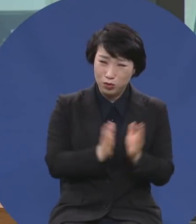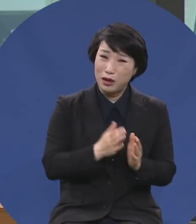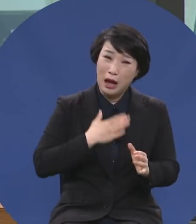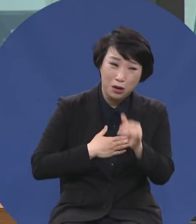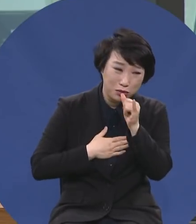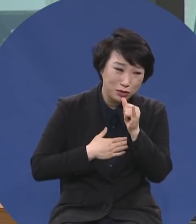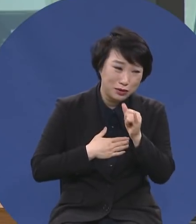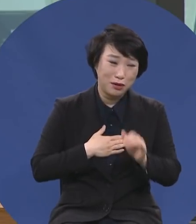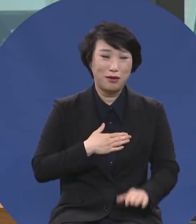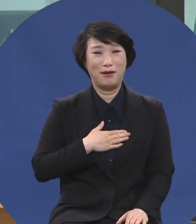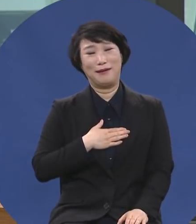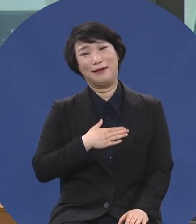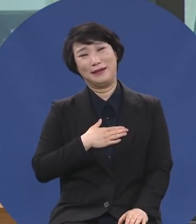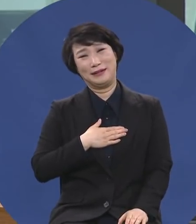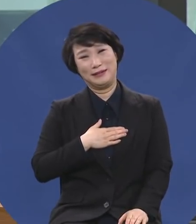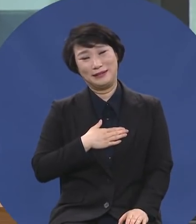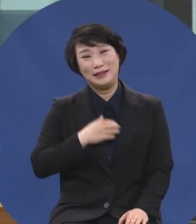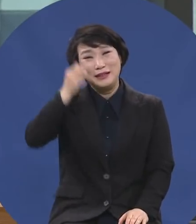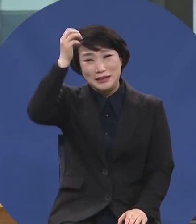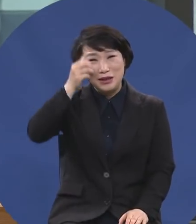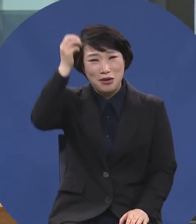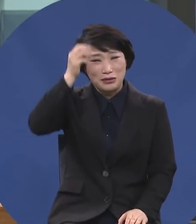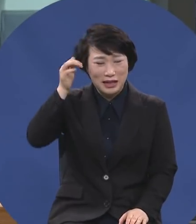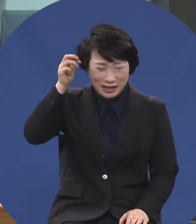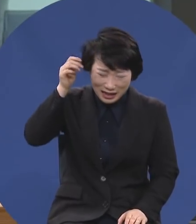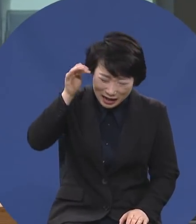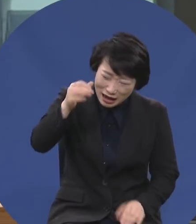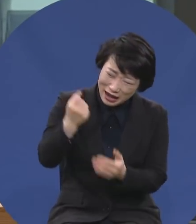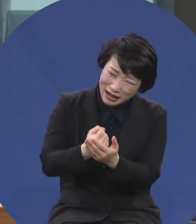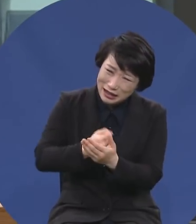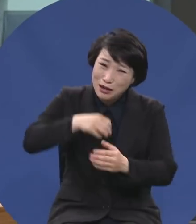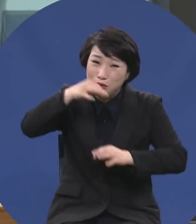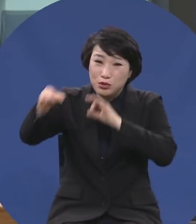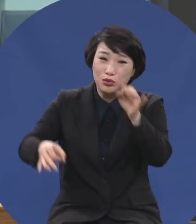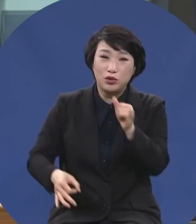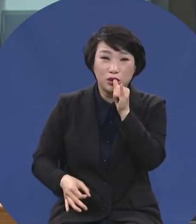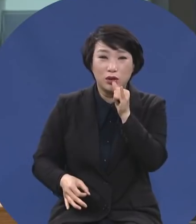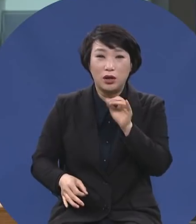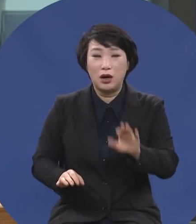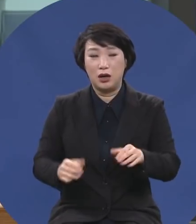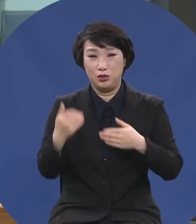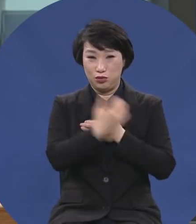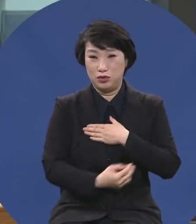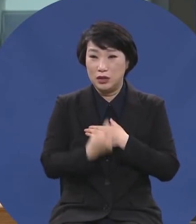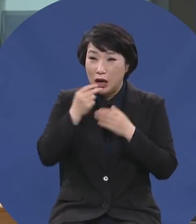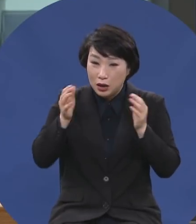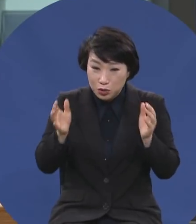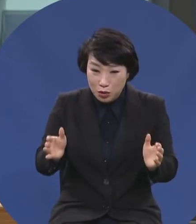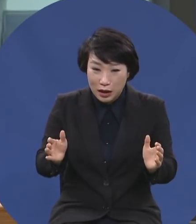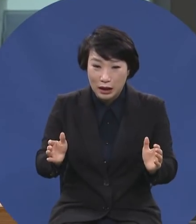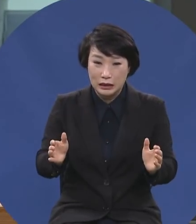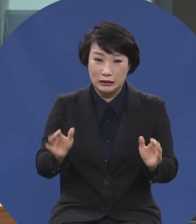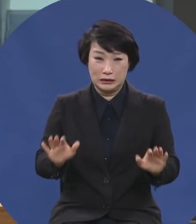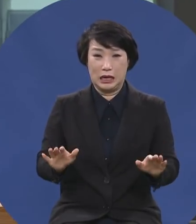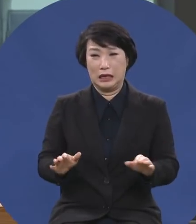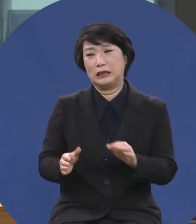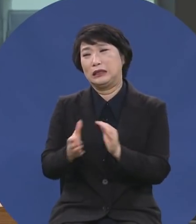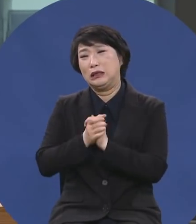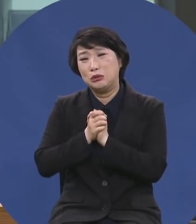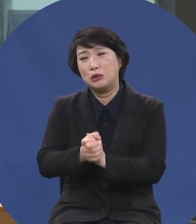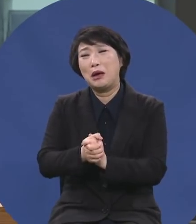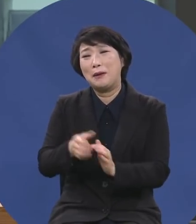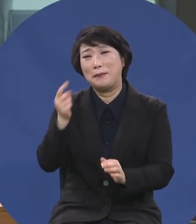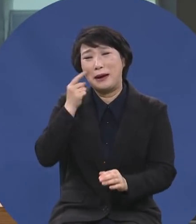있겠지요. 그래서 영혼에 갈망하는 요청이 뭐냐? 너 육신 입었는데 너 기도